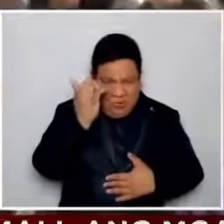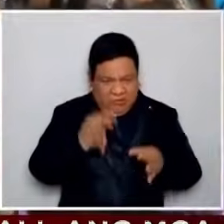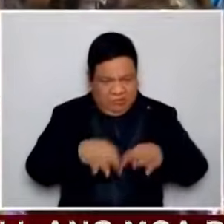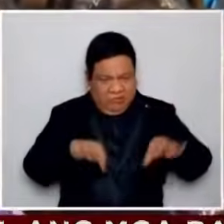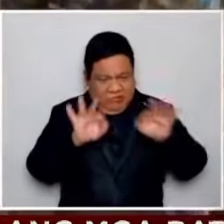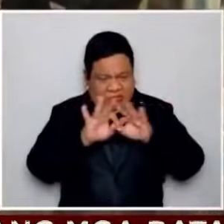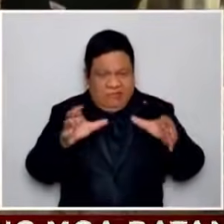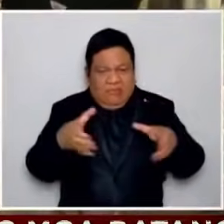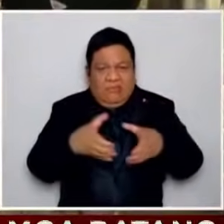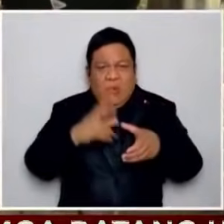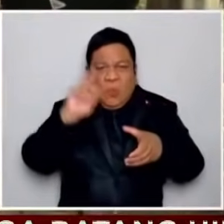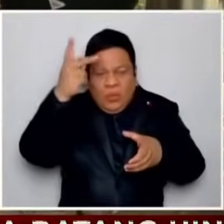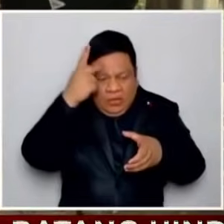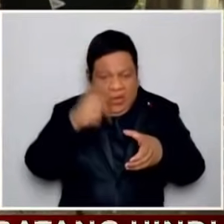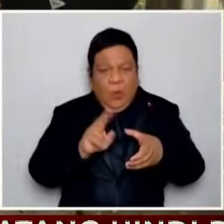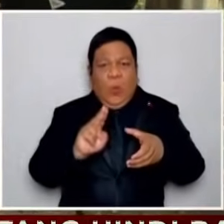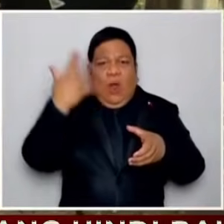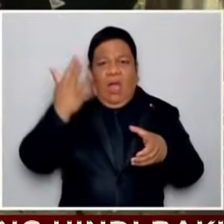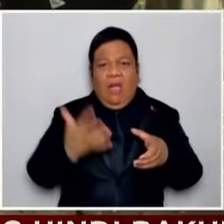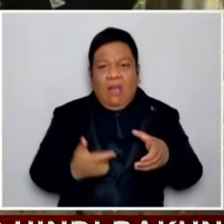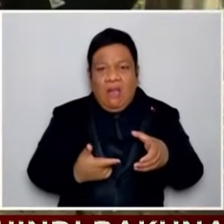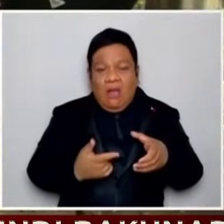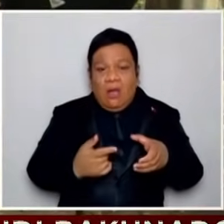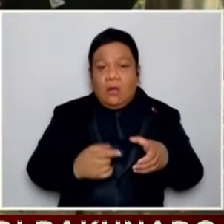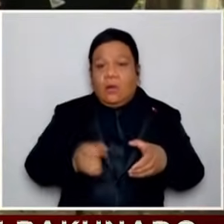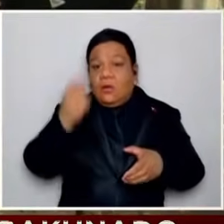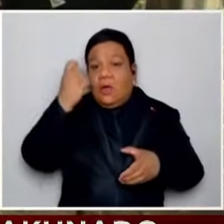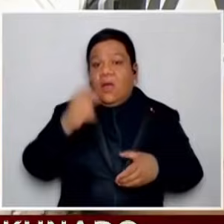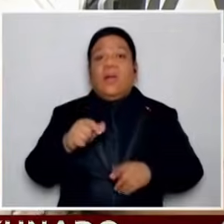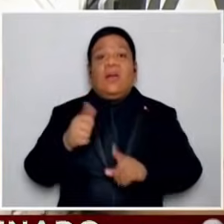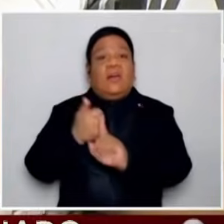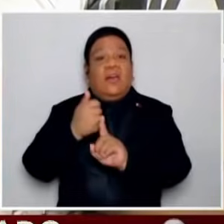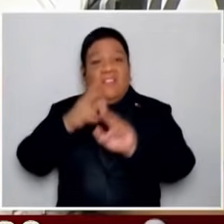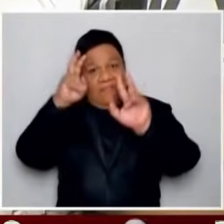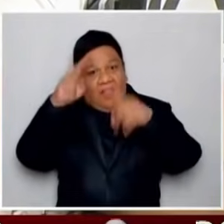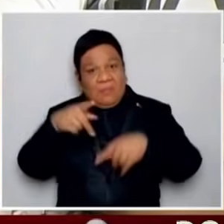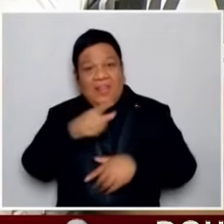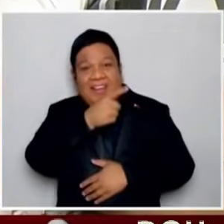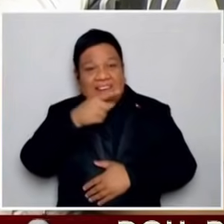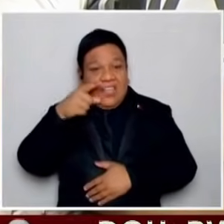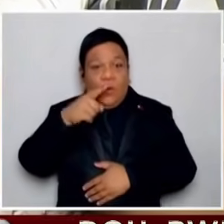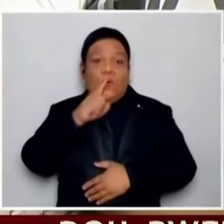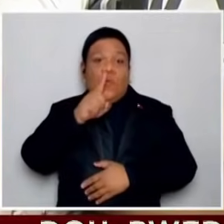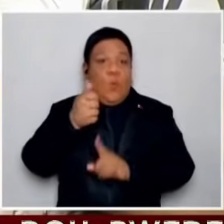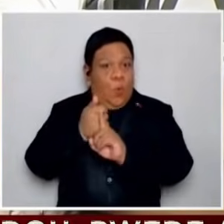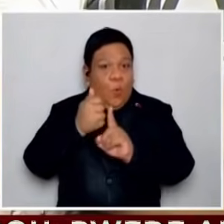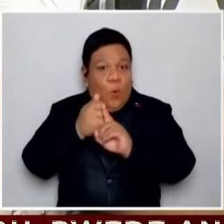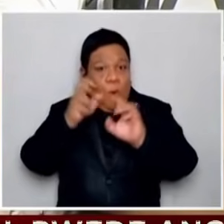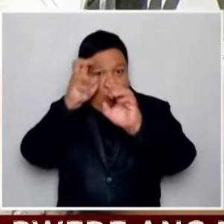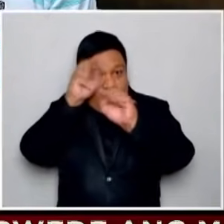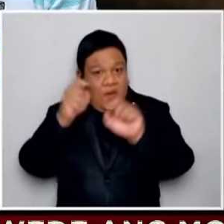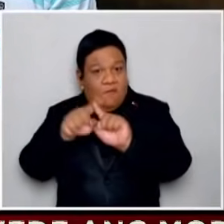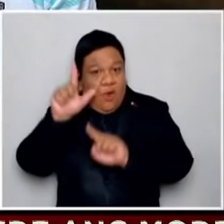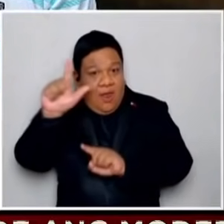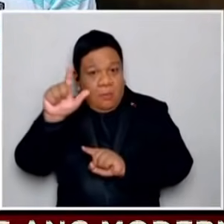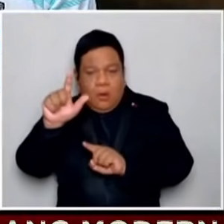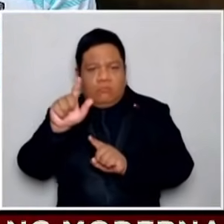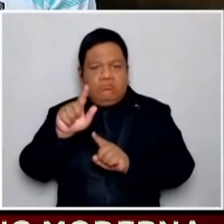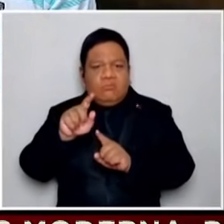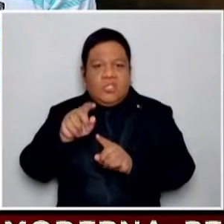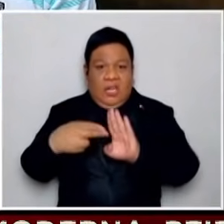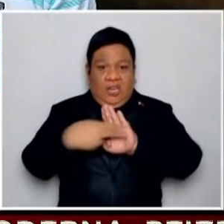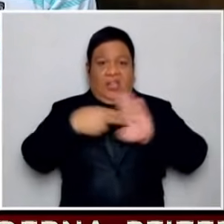party sa bansa? Kahit kasi si Vice President Lenny Robredo na pangulo ng Liberal Party, tumakbong independent.